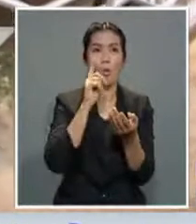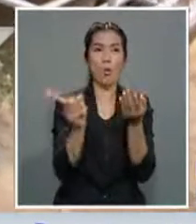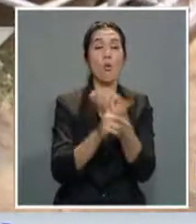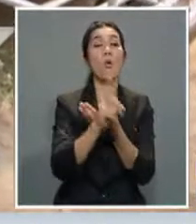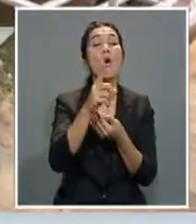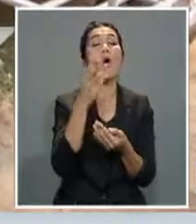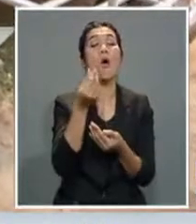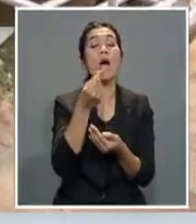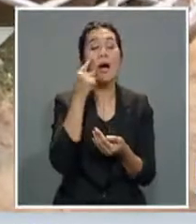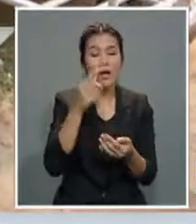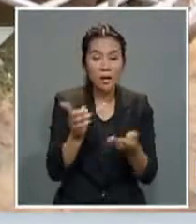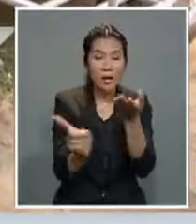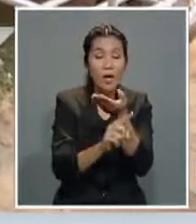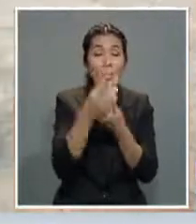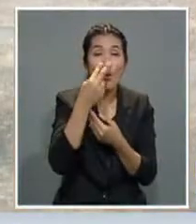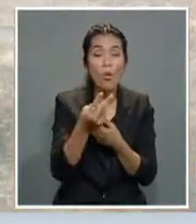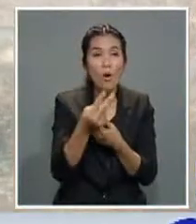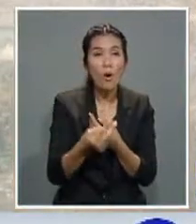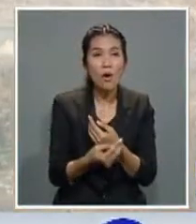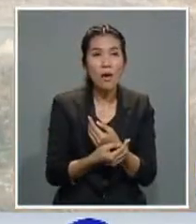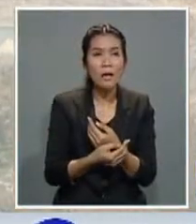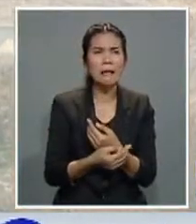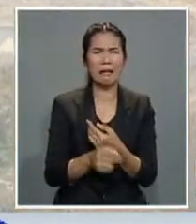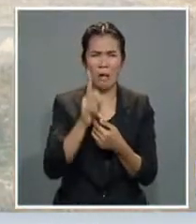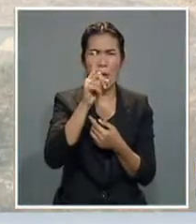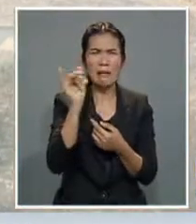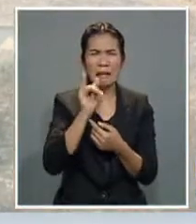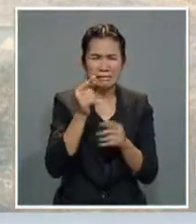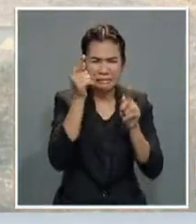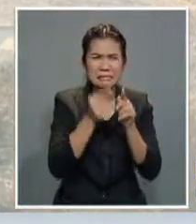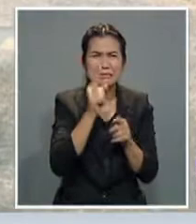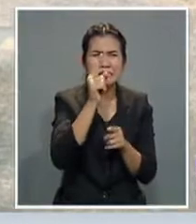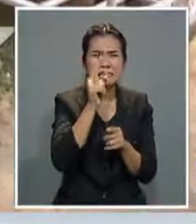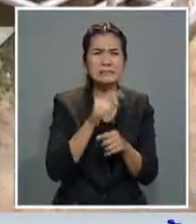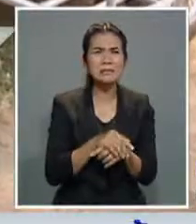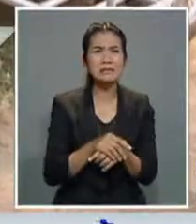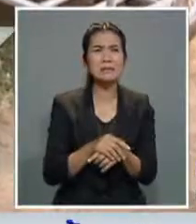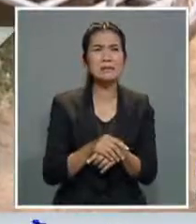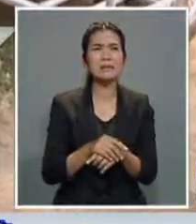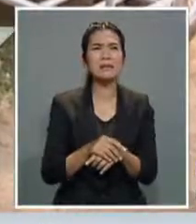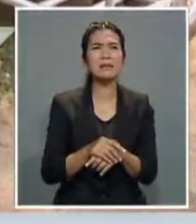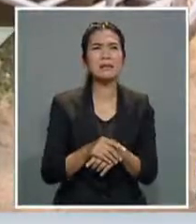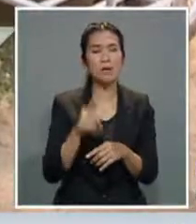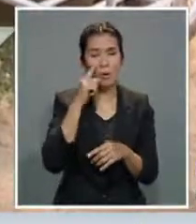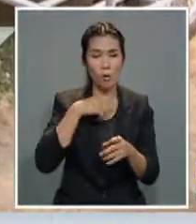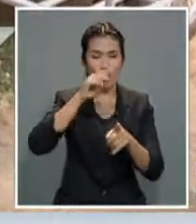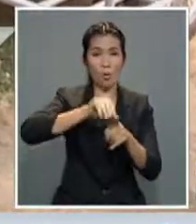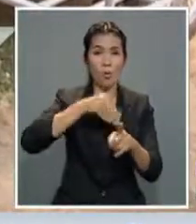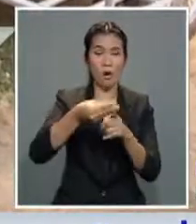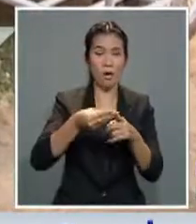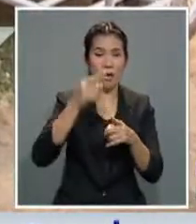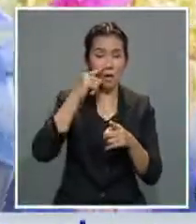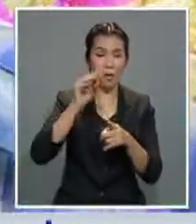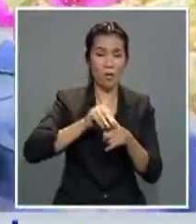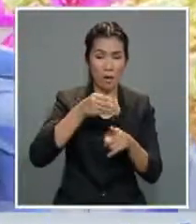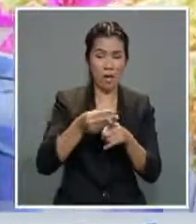ท่าไหร ่ช่างดู ช่างดูช่างๆๆช่างว้ายไม่ถึงโล เดียวเองแล้วกล้วยน้ำว้าล่ะคะ น้ำว้าตอนนี้เราซื้อ